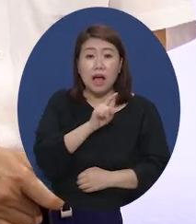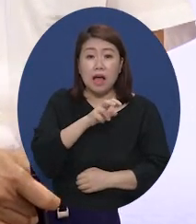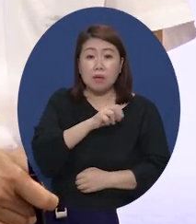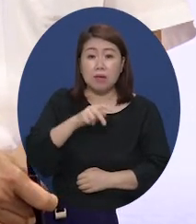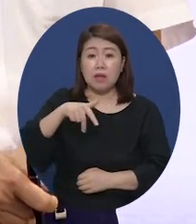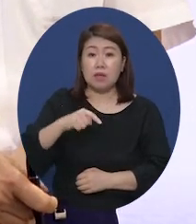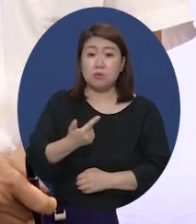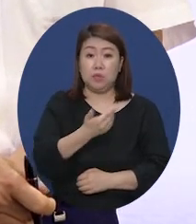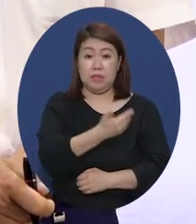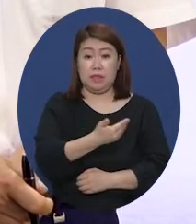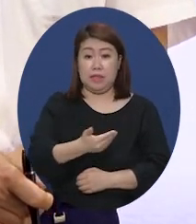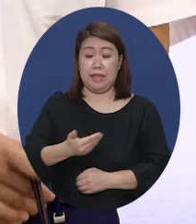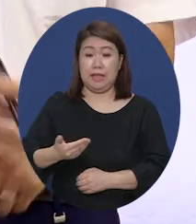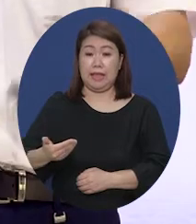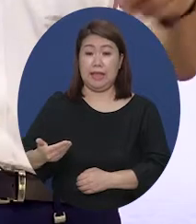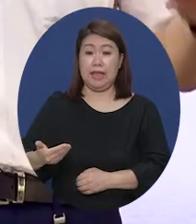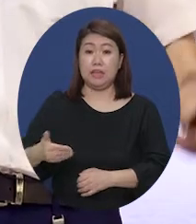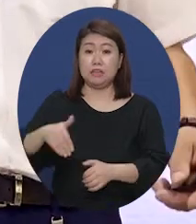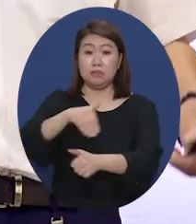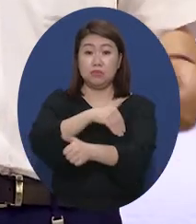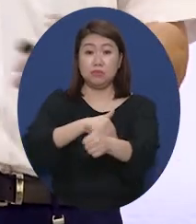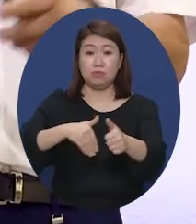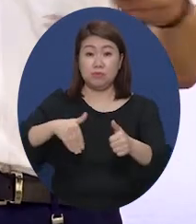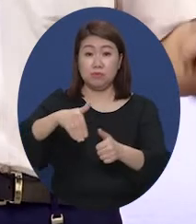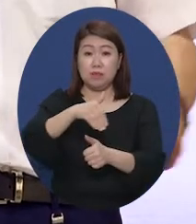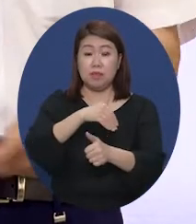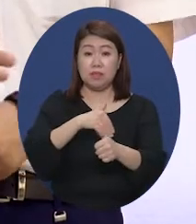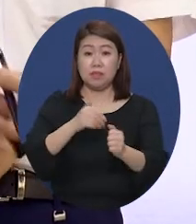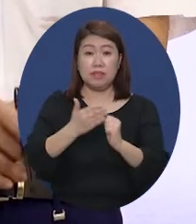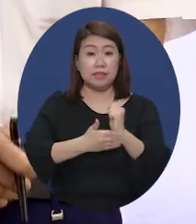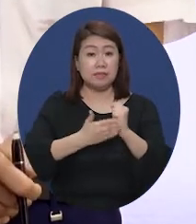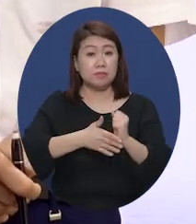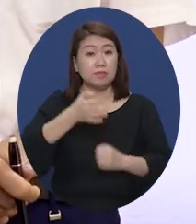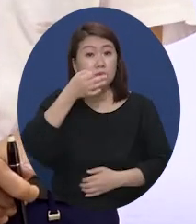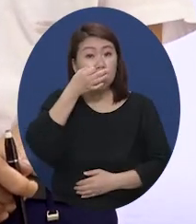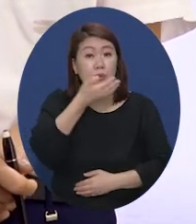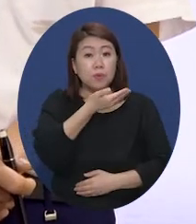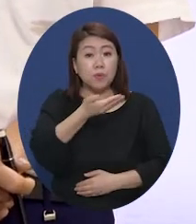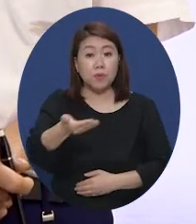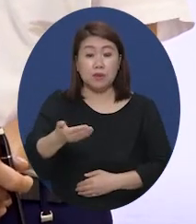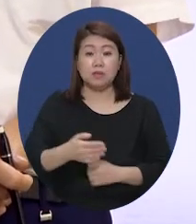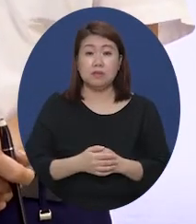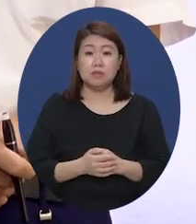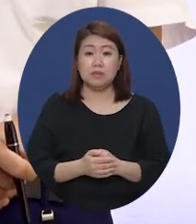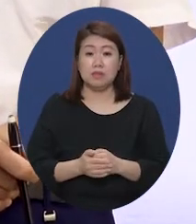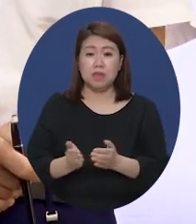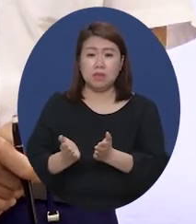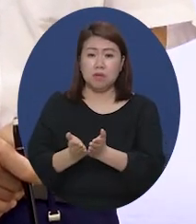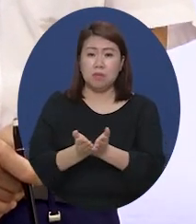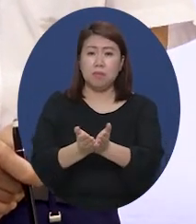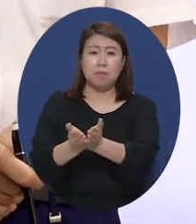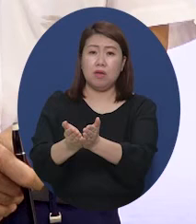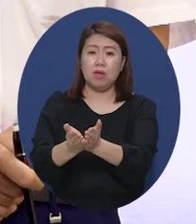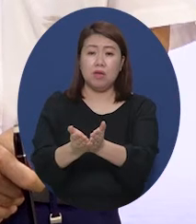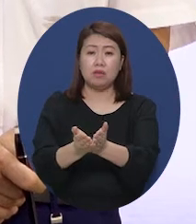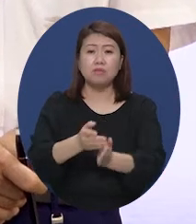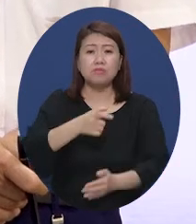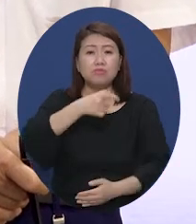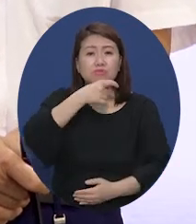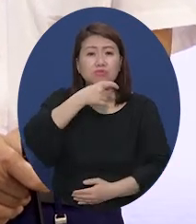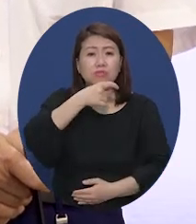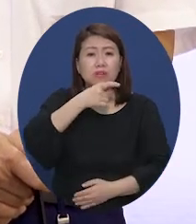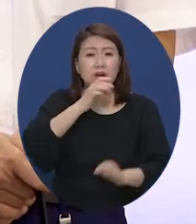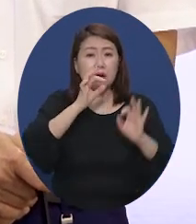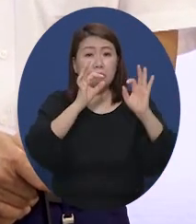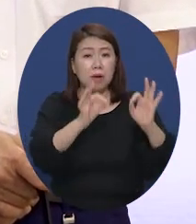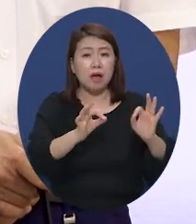사진 보여준 지가 하나 있습니다만 주로 선박들이 이제 주요 교통수단으로 사용된다고 하는 그 지역을 제가 잠깐 살펴보니까